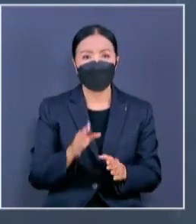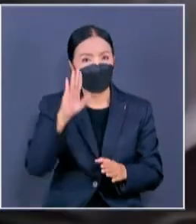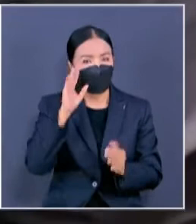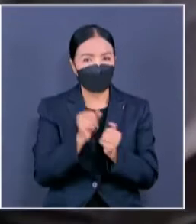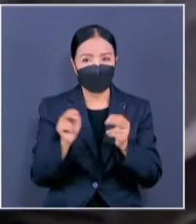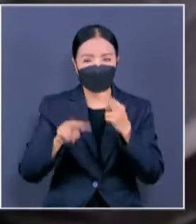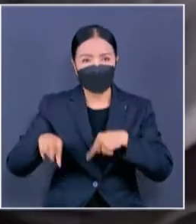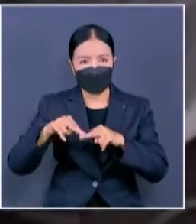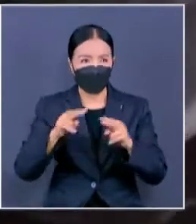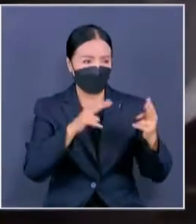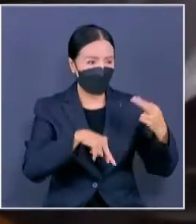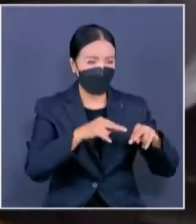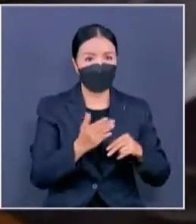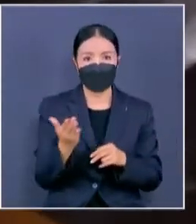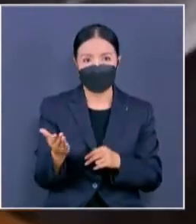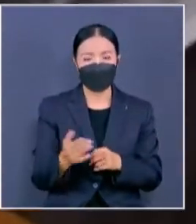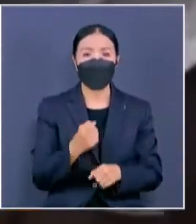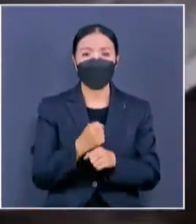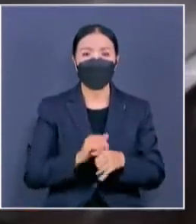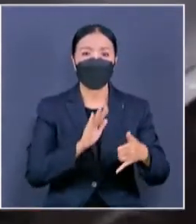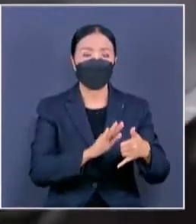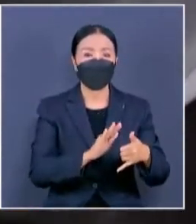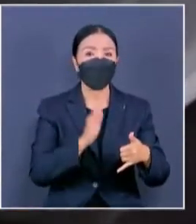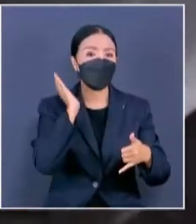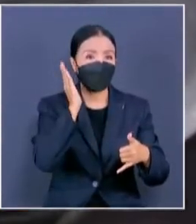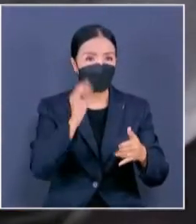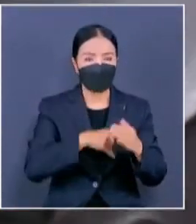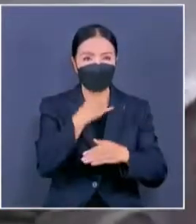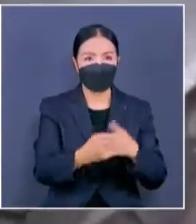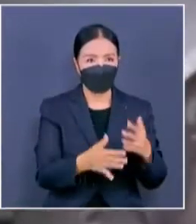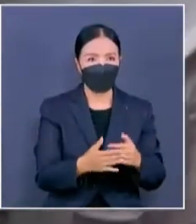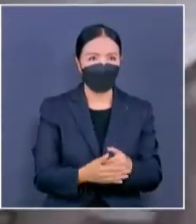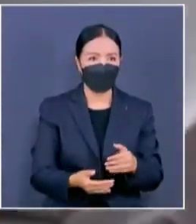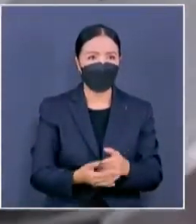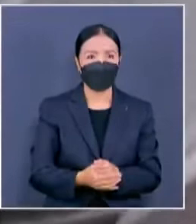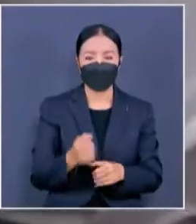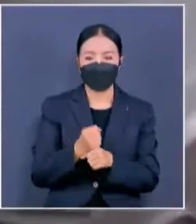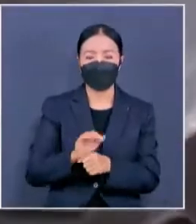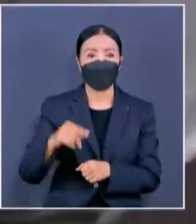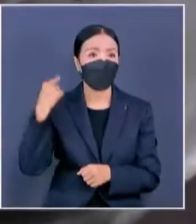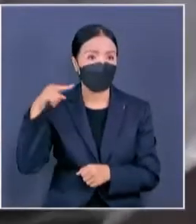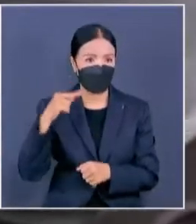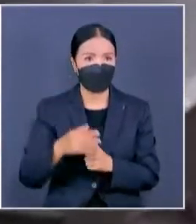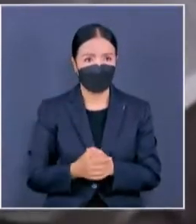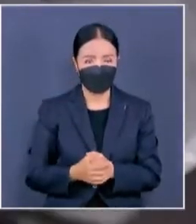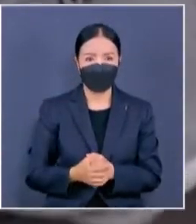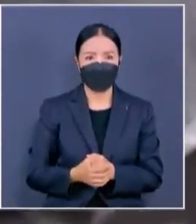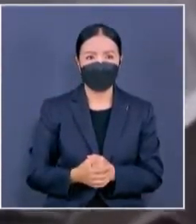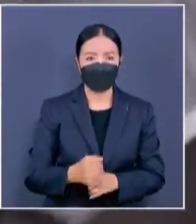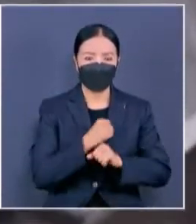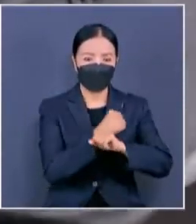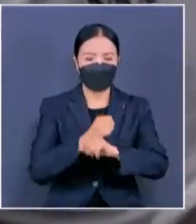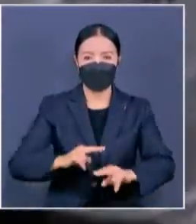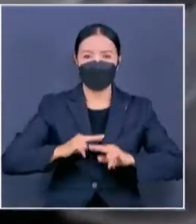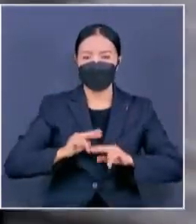นพิจารณาว่าเหตุการณ์กระทำของฝ่ายชายได้สิ้นสุดไปแล้วและการกระทำของฝ่ายหญิงไม่เข้าหลักการป้องกันตัว